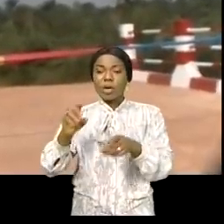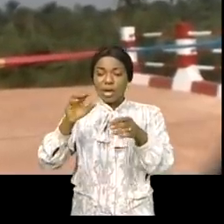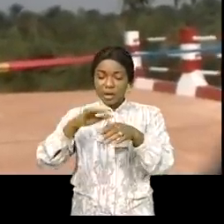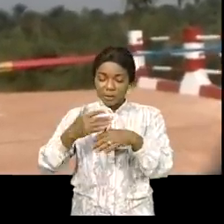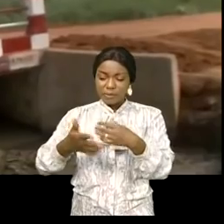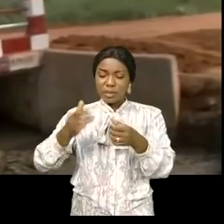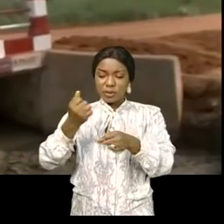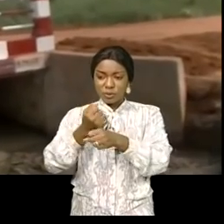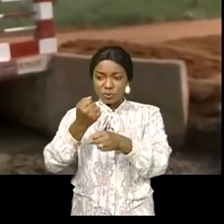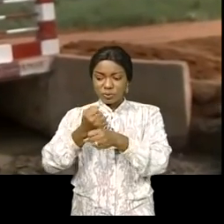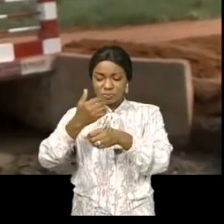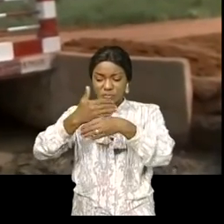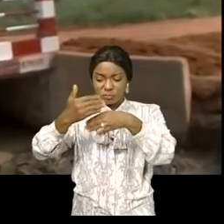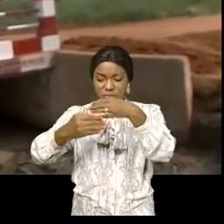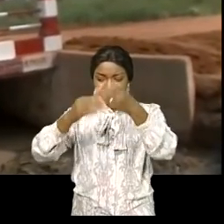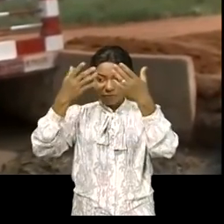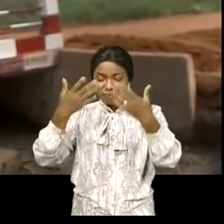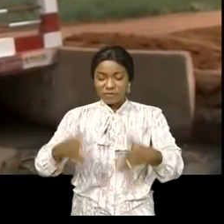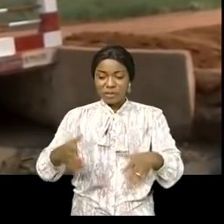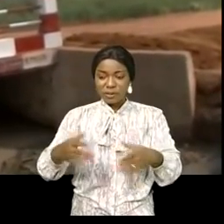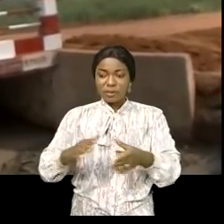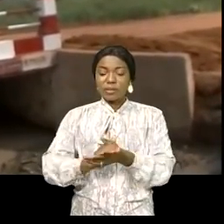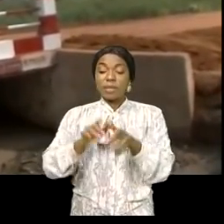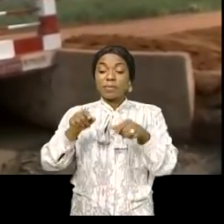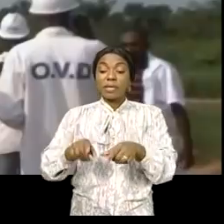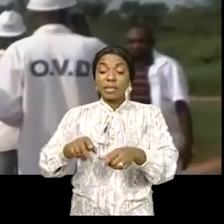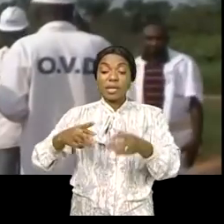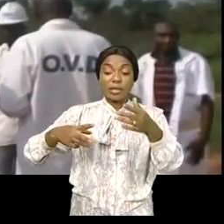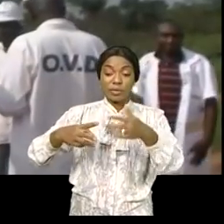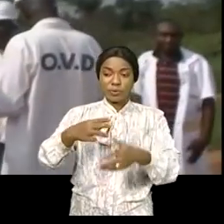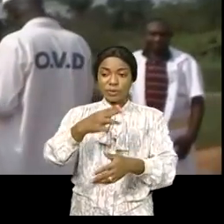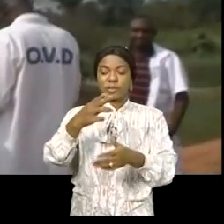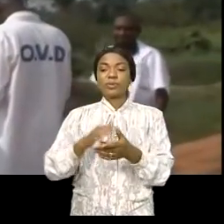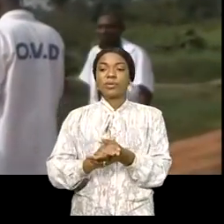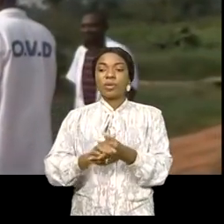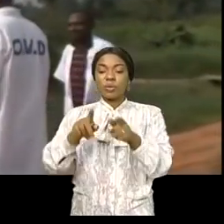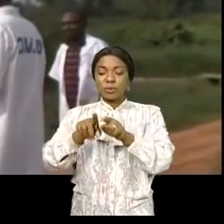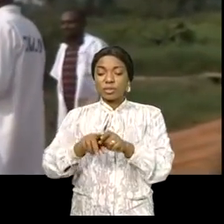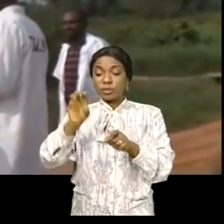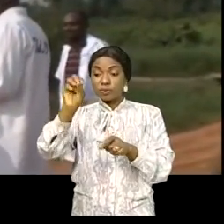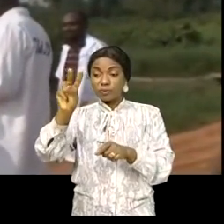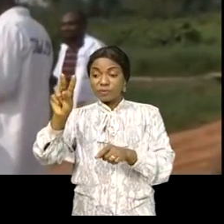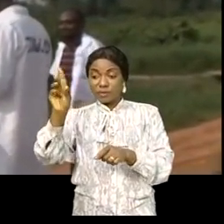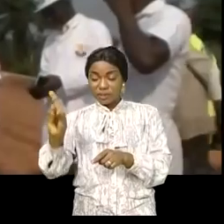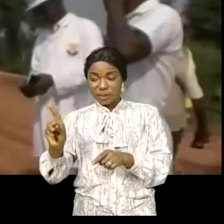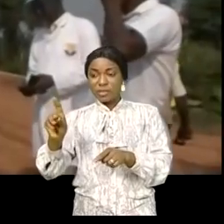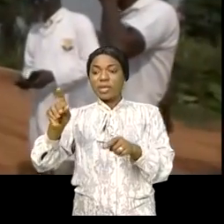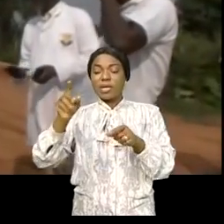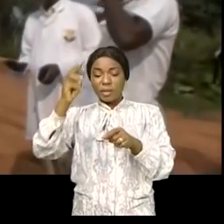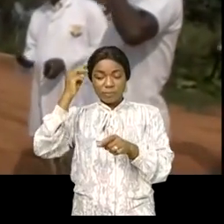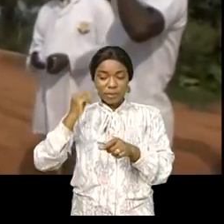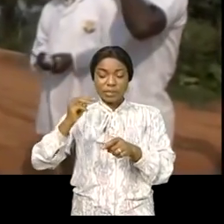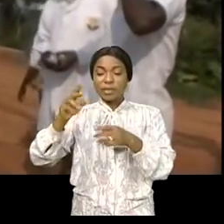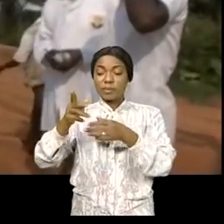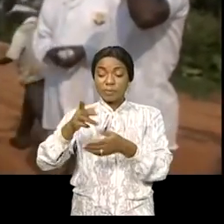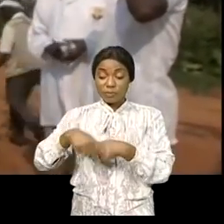travaux financés par le Fonds national d'entretien routier, FONER en sigle, et exécutés par l'Office des voiries et drainage, OVD. C'est le ministre provincial